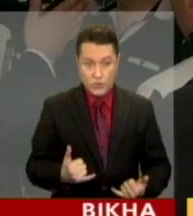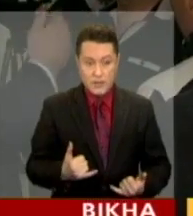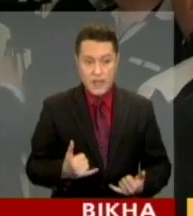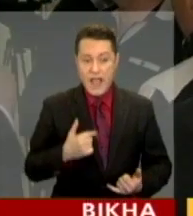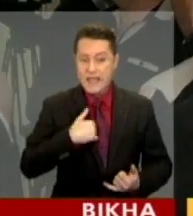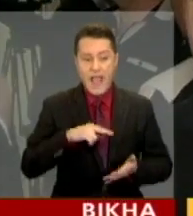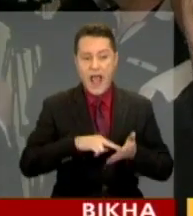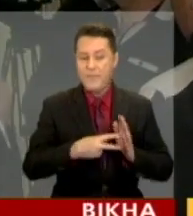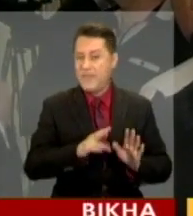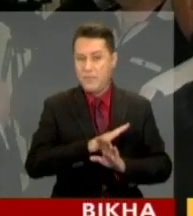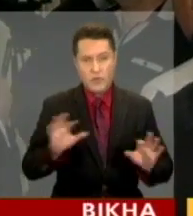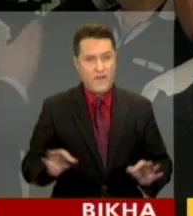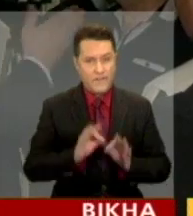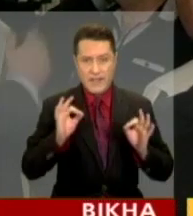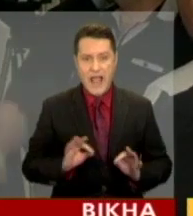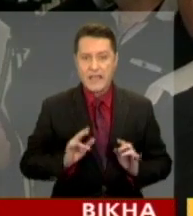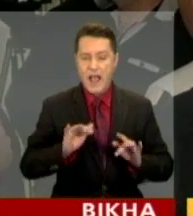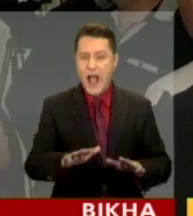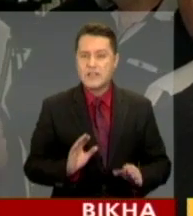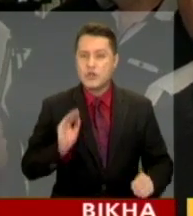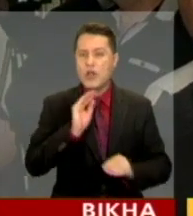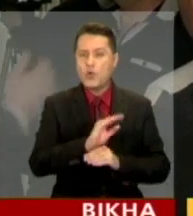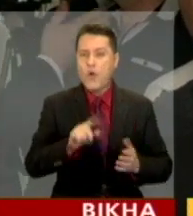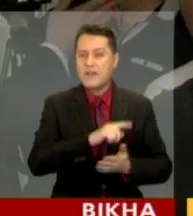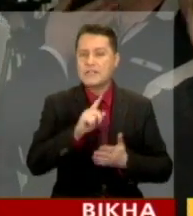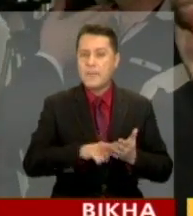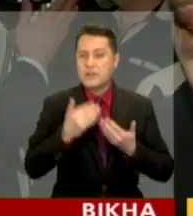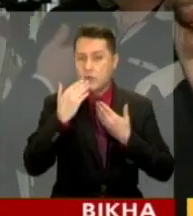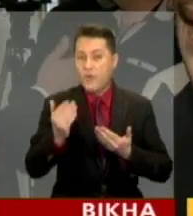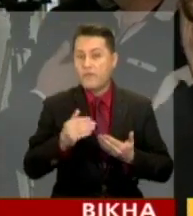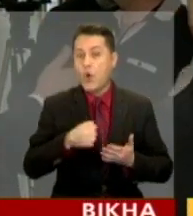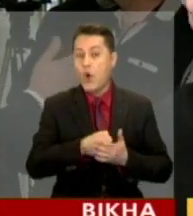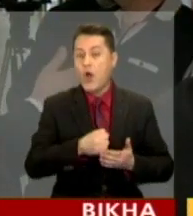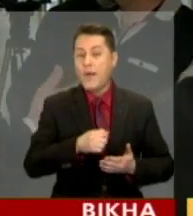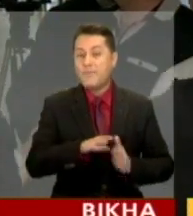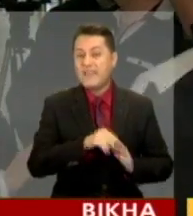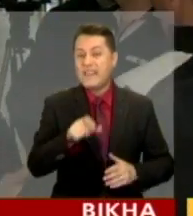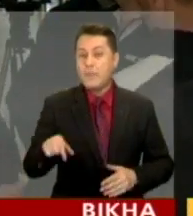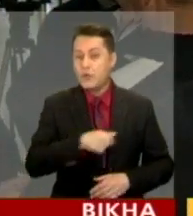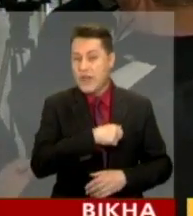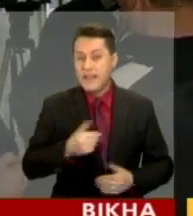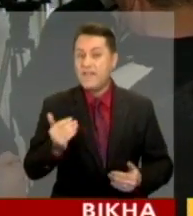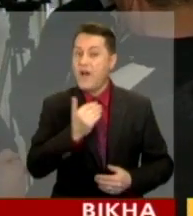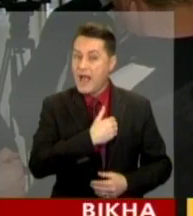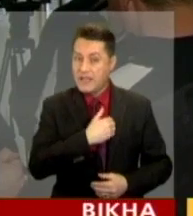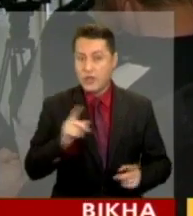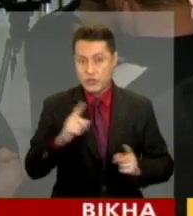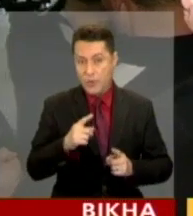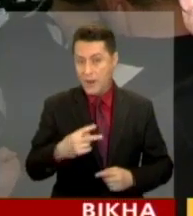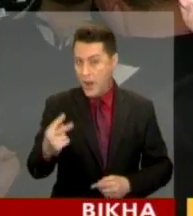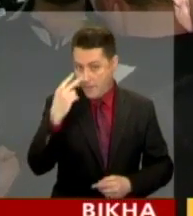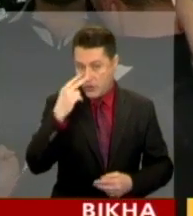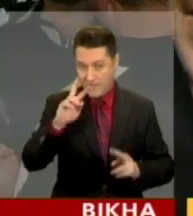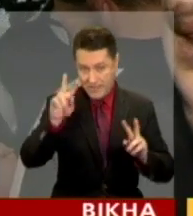не планував никаких акций, никаких даже там додаткових запитань до депутатів, але хотілося, щоб вони, ну, принаймні, подивилися в